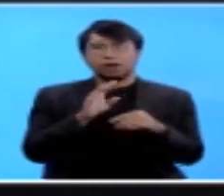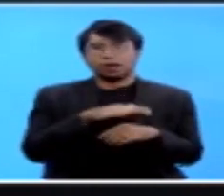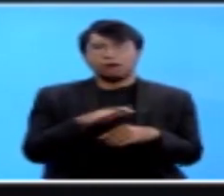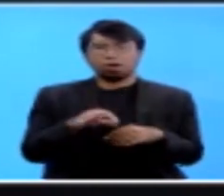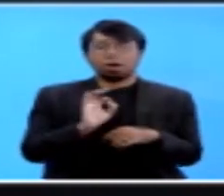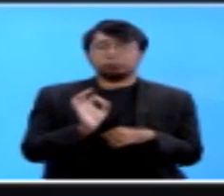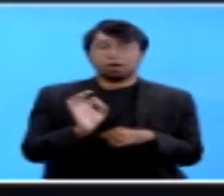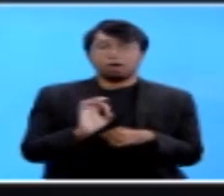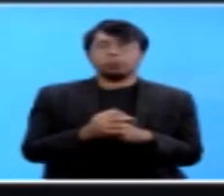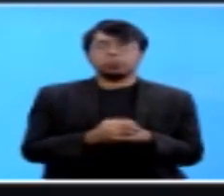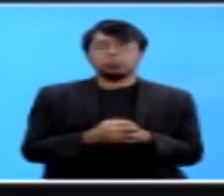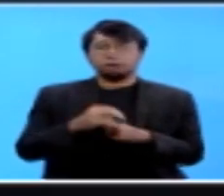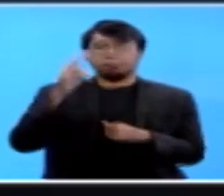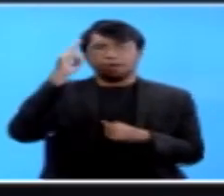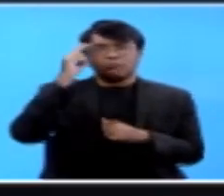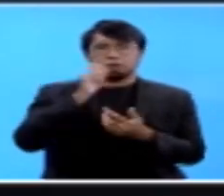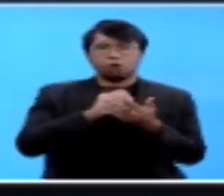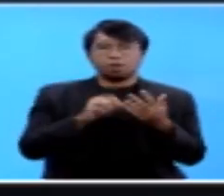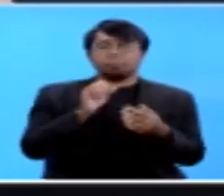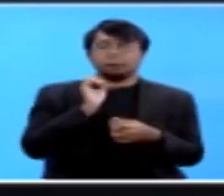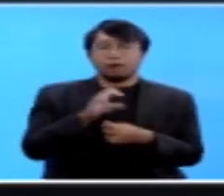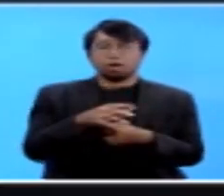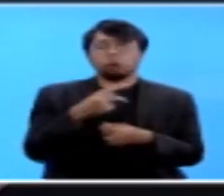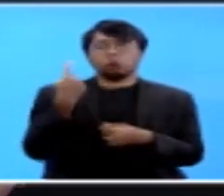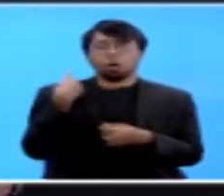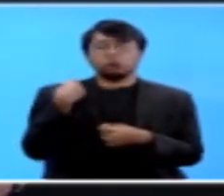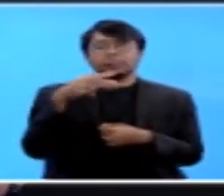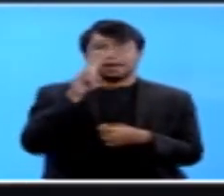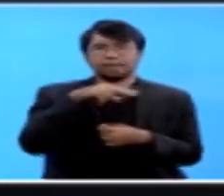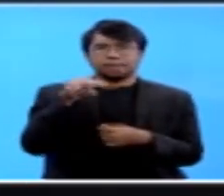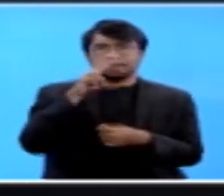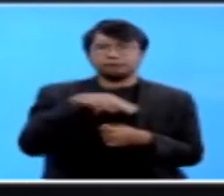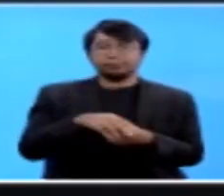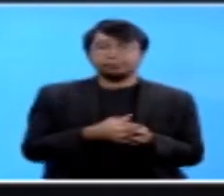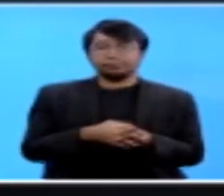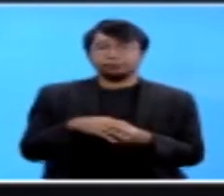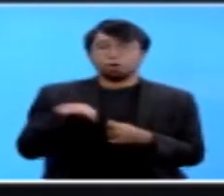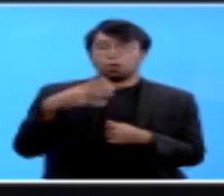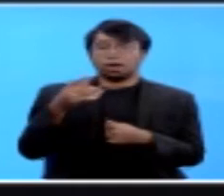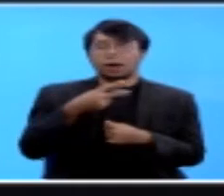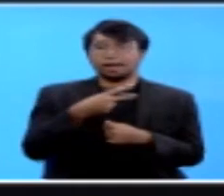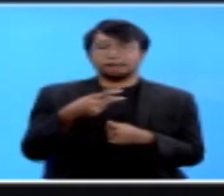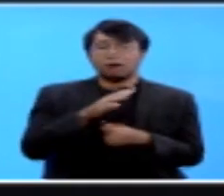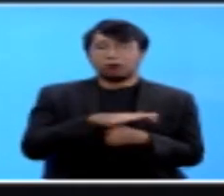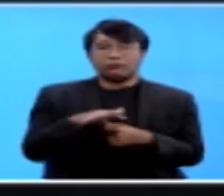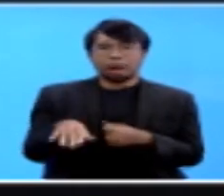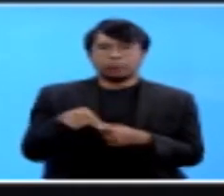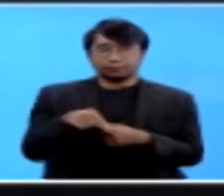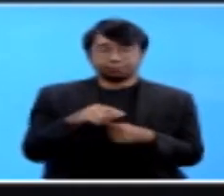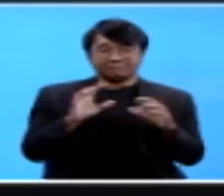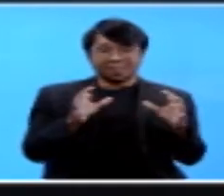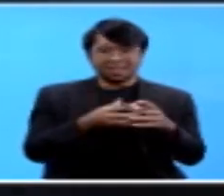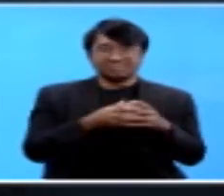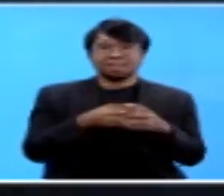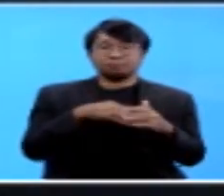meminta supaya cari di luar gitu ya. Berarti kan anak yang lain dibiarkan ya di dalam kelas. Nah, artinya ketika terjadi seperti itu kan harusnya ada guru piket.